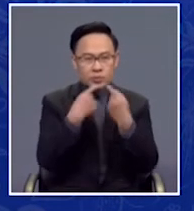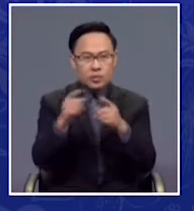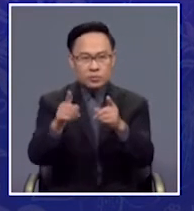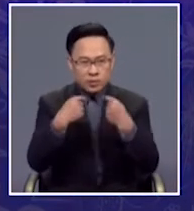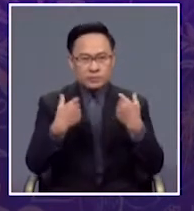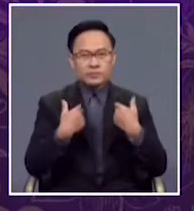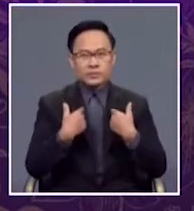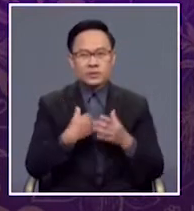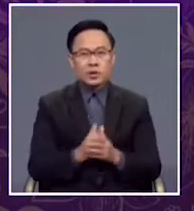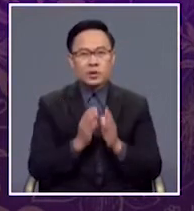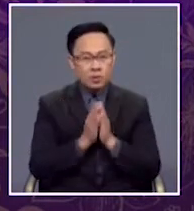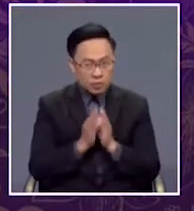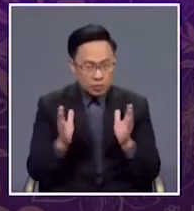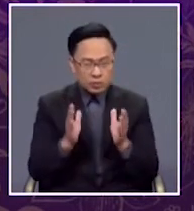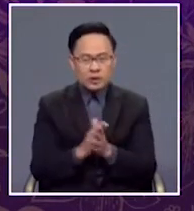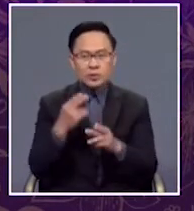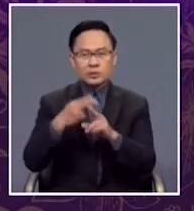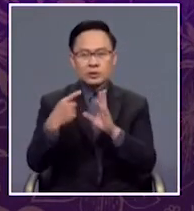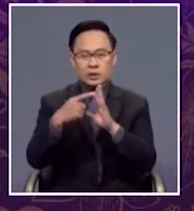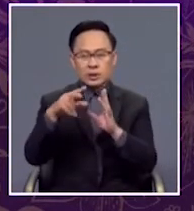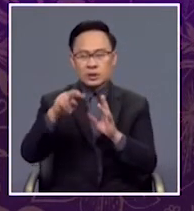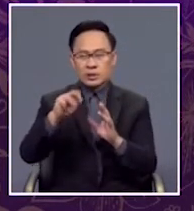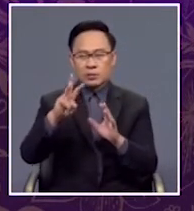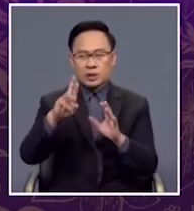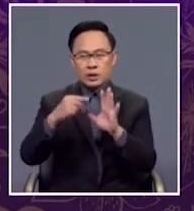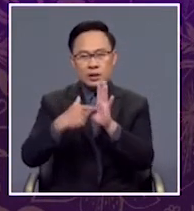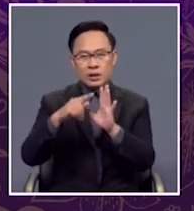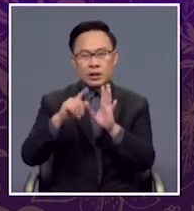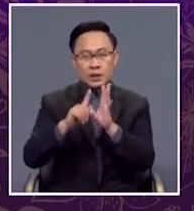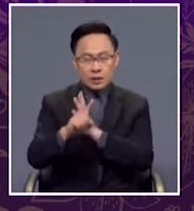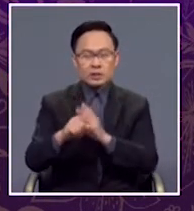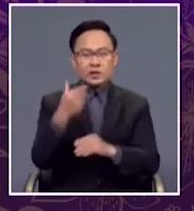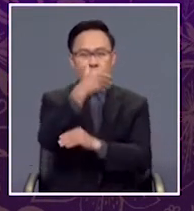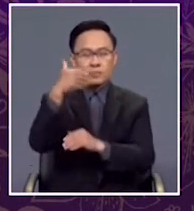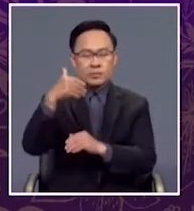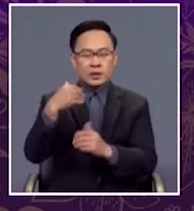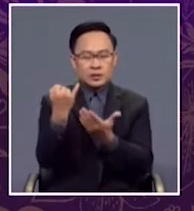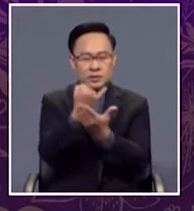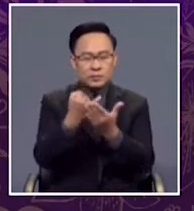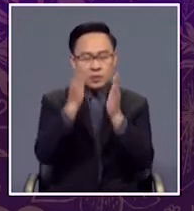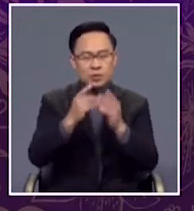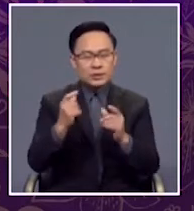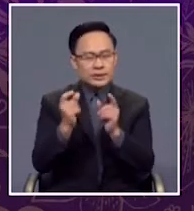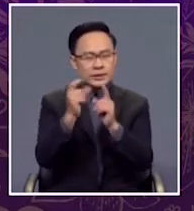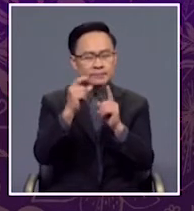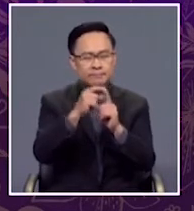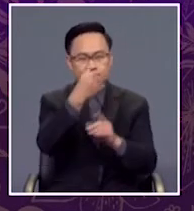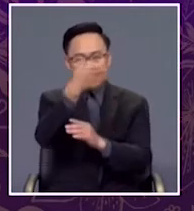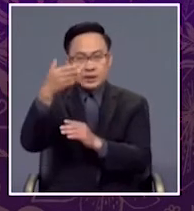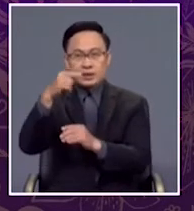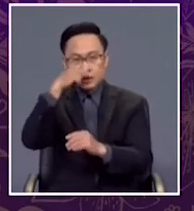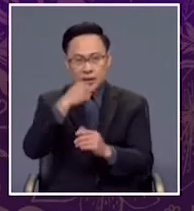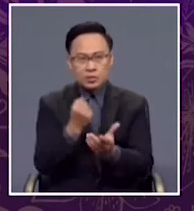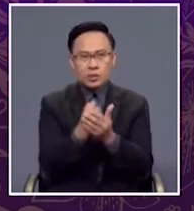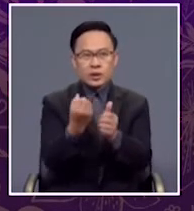วยผมขอขอบคุณคุณนวรัตน์พงษ์ไพบูลย์ศิลปินแห่งชาติที่ร่วมแสดงความคิดเห็นเป็นกลอนที่กระชับได้ใจความคือ1จะ